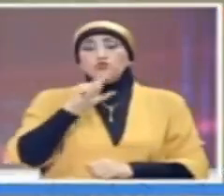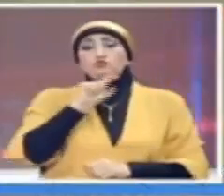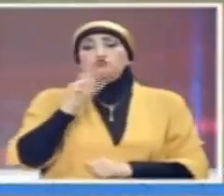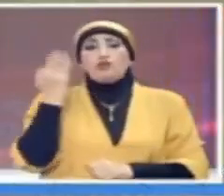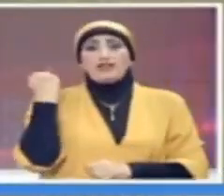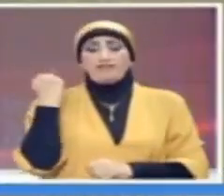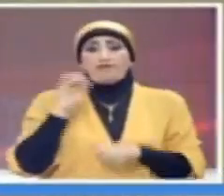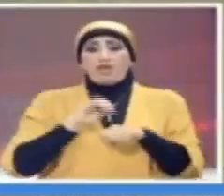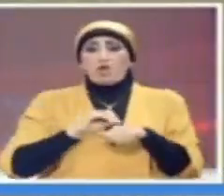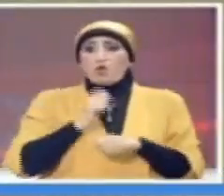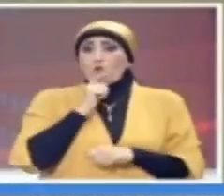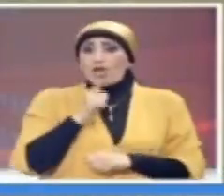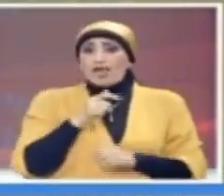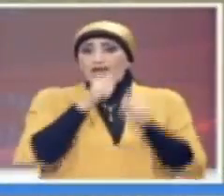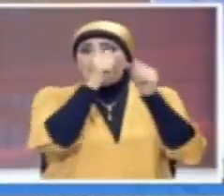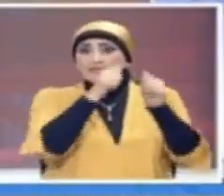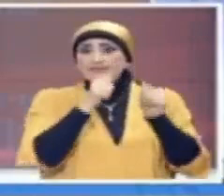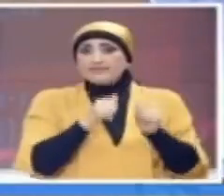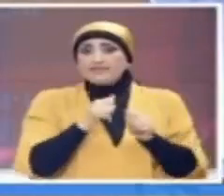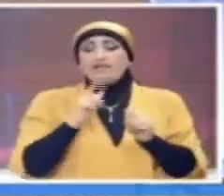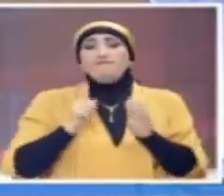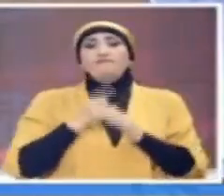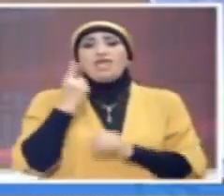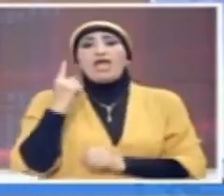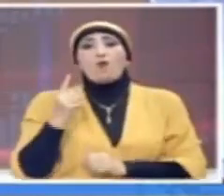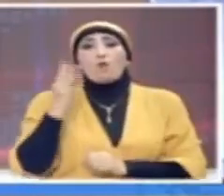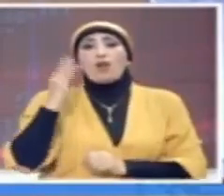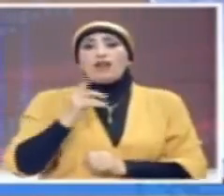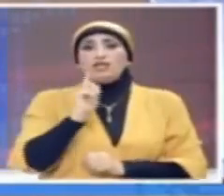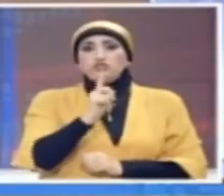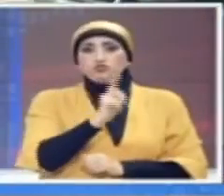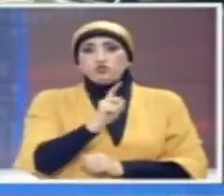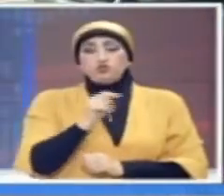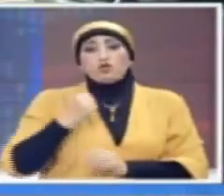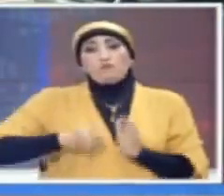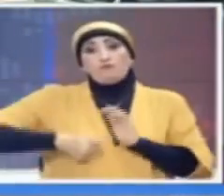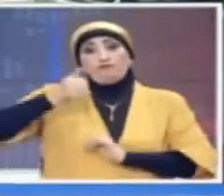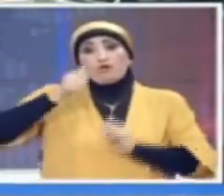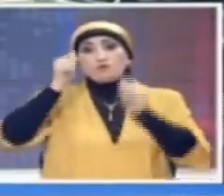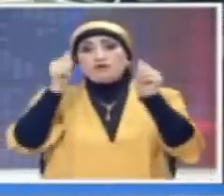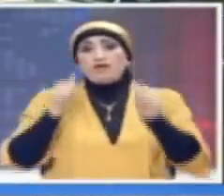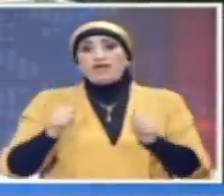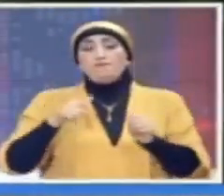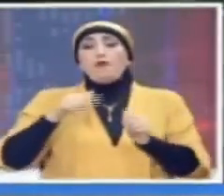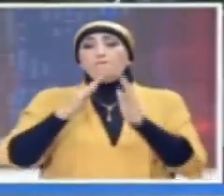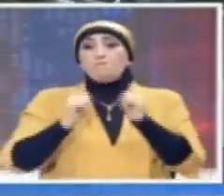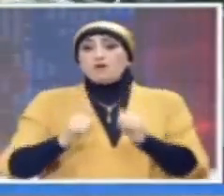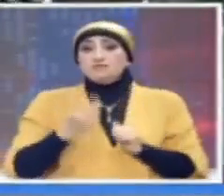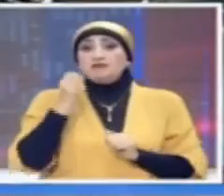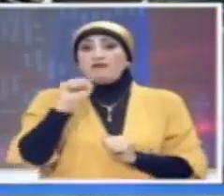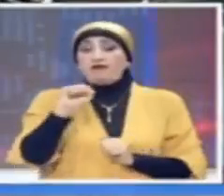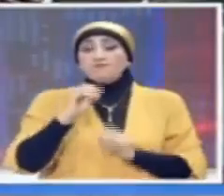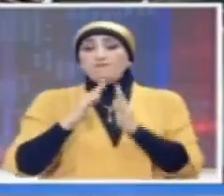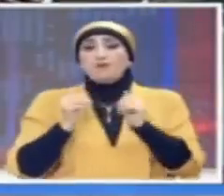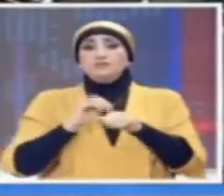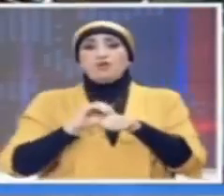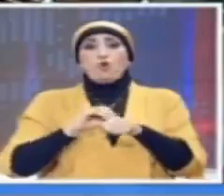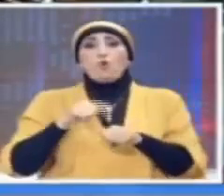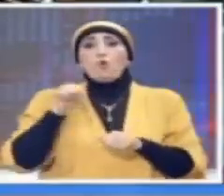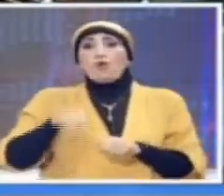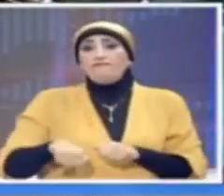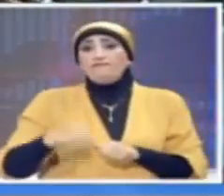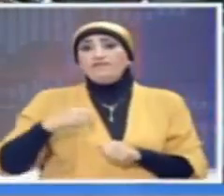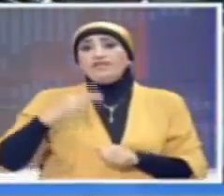24 و25 من أكتوبر الماضي، وأعلنت نتائجها في الأول من نوفمبر بفوز القائمة الوطنية من أجل مصر